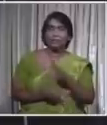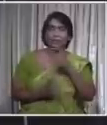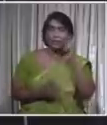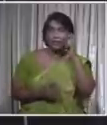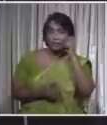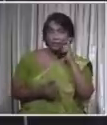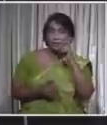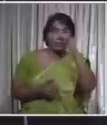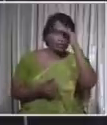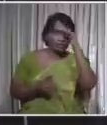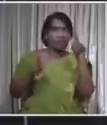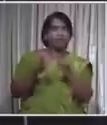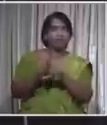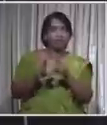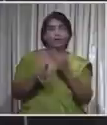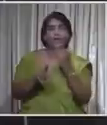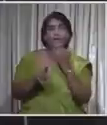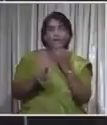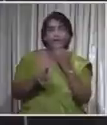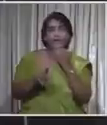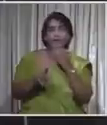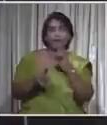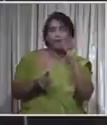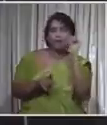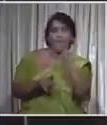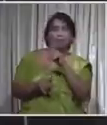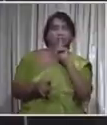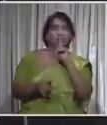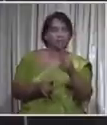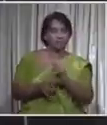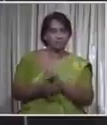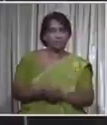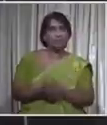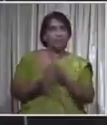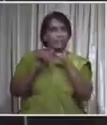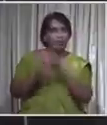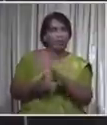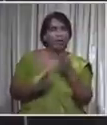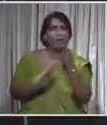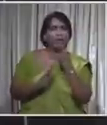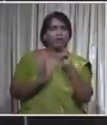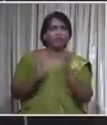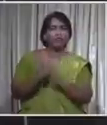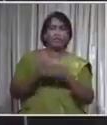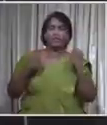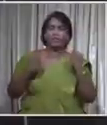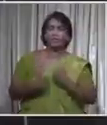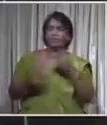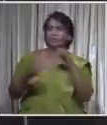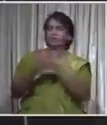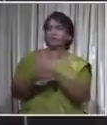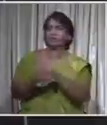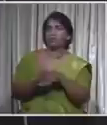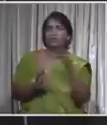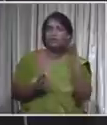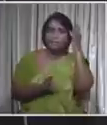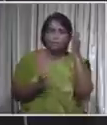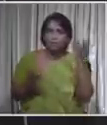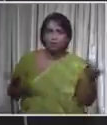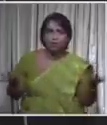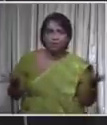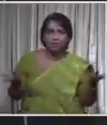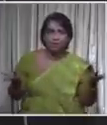ත්‍රස්තවාදී නායකෙක් හැටිය ඇමරිකාවේ දැන් හංගඩු ගහිලා. ඒ වගේ කෙනෙක් දානවා මේ කොමිටියේ සභාපති. පිස්සු නේද? පිස්සු